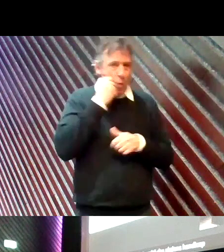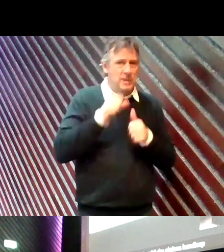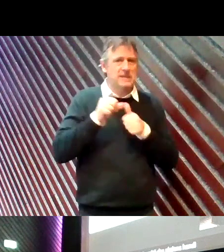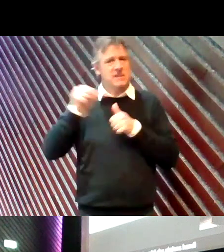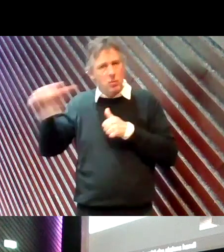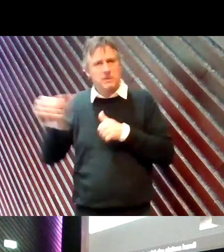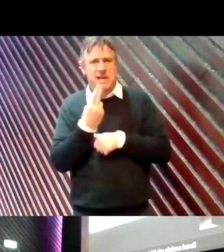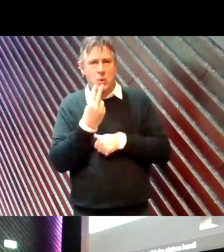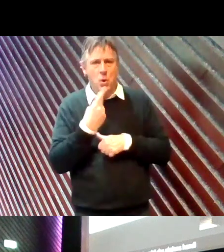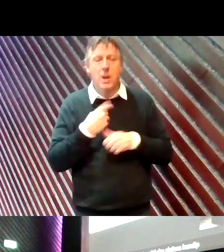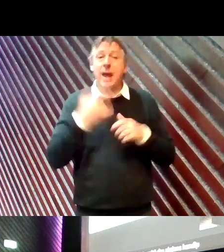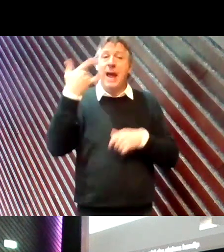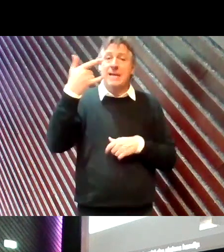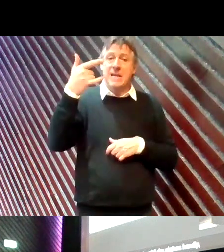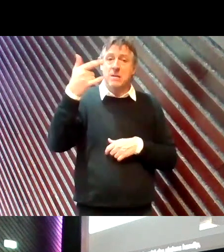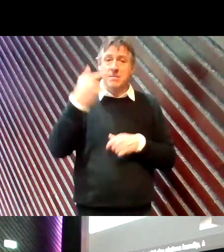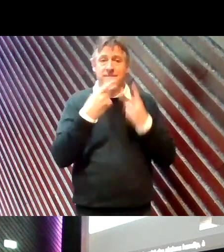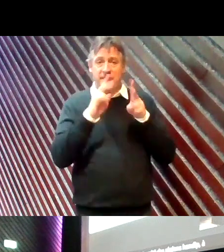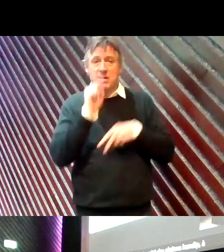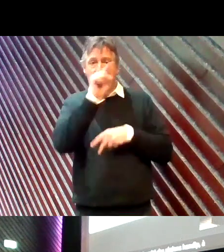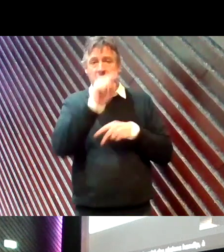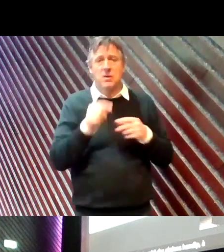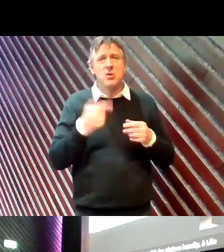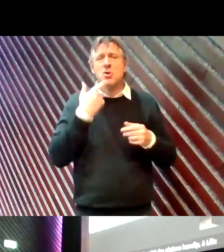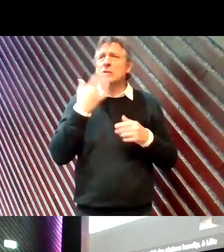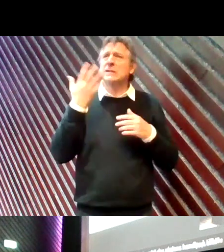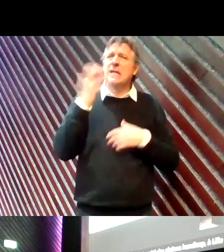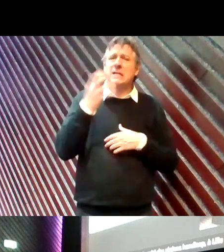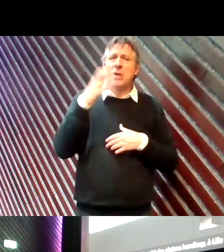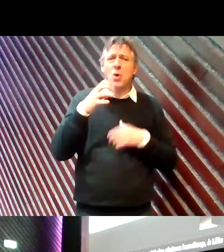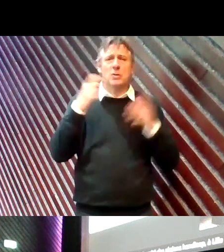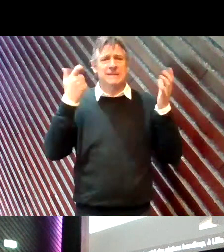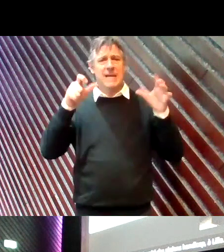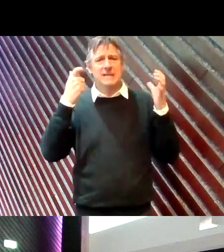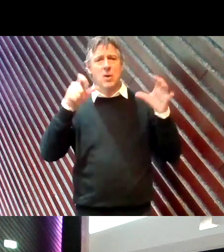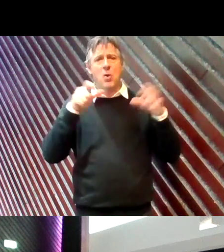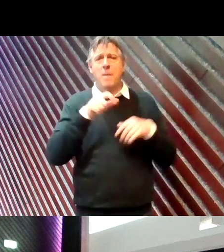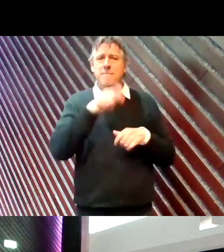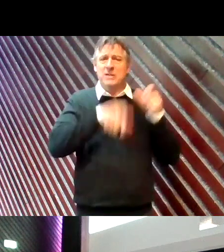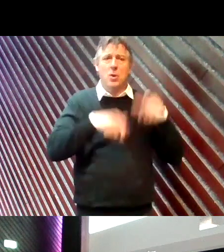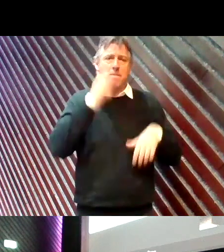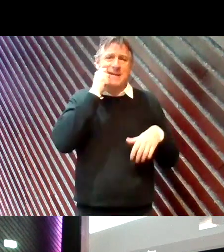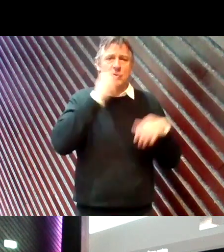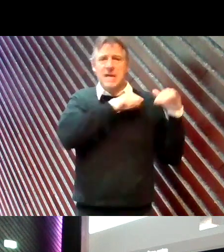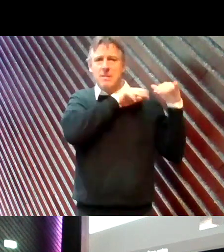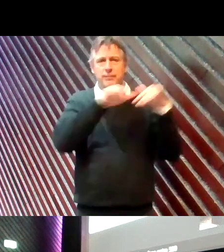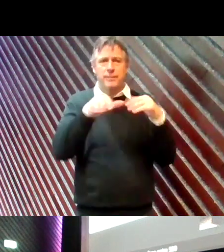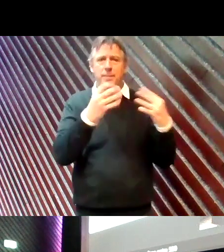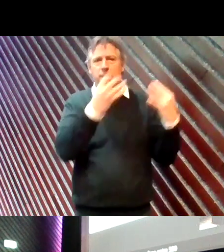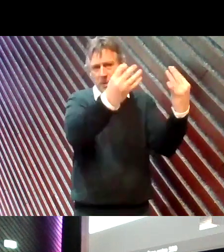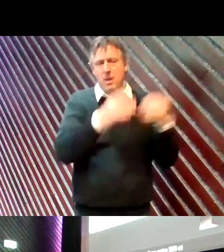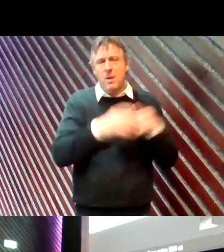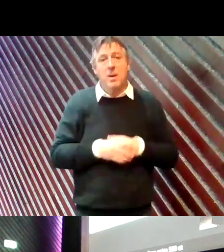Lille où nous attendons entre 500 et 700 personnes en présentiel et en réalité, je